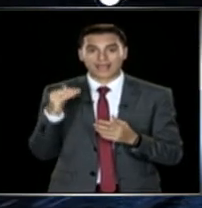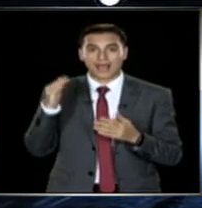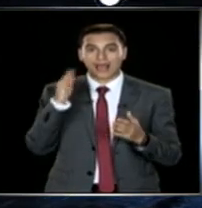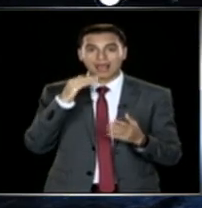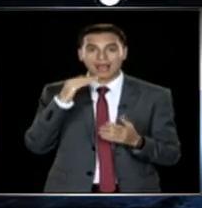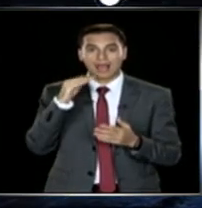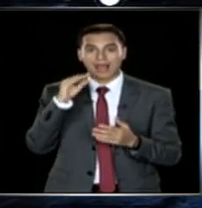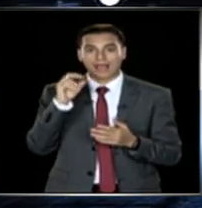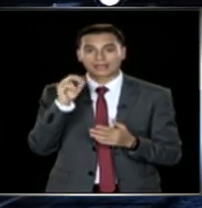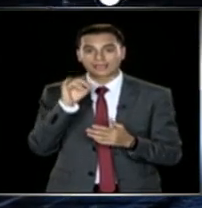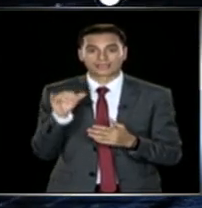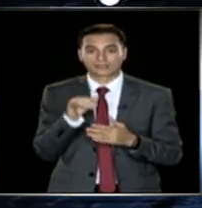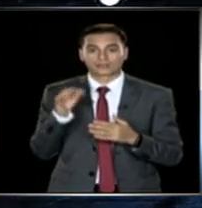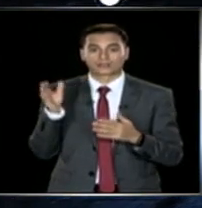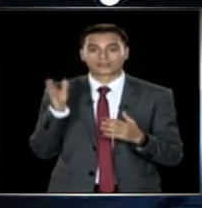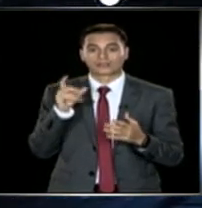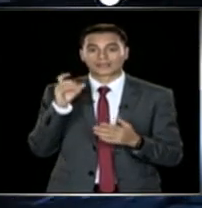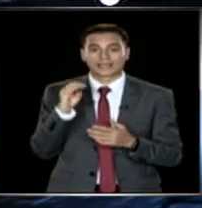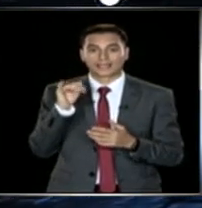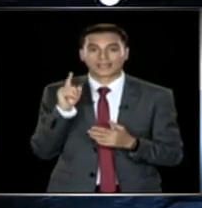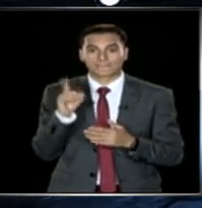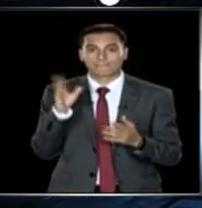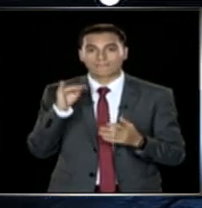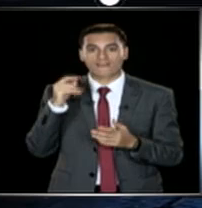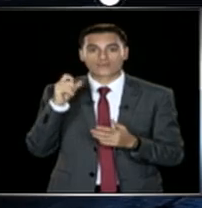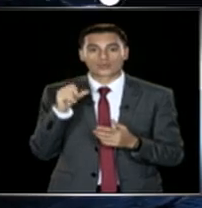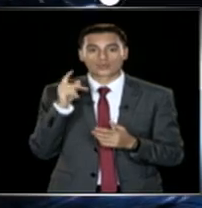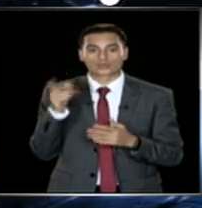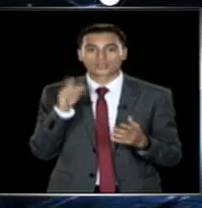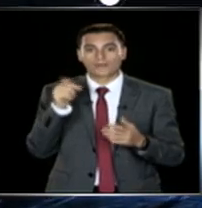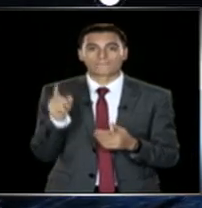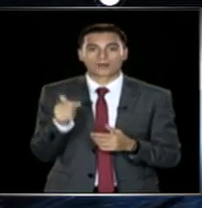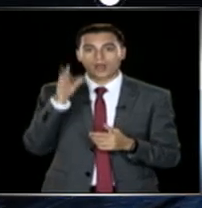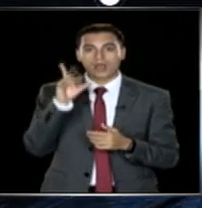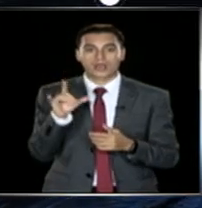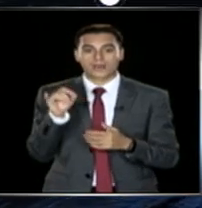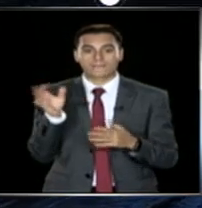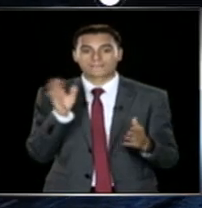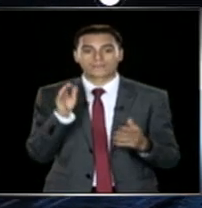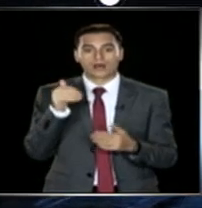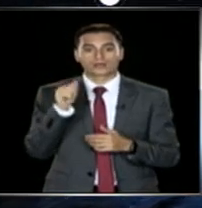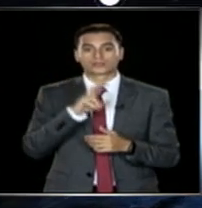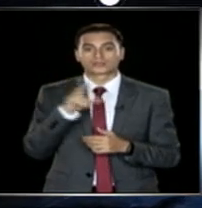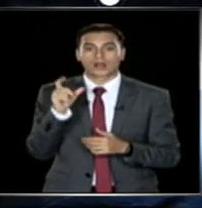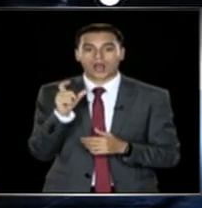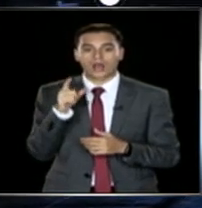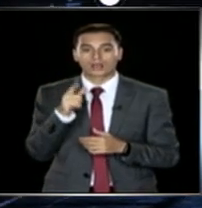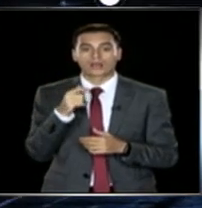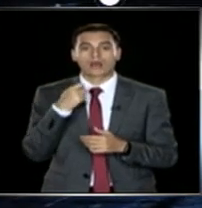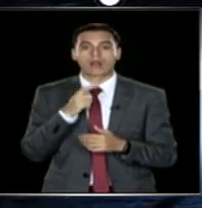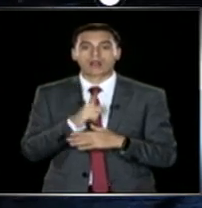نجيب محفوظ، إبراهيم أصلان. رائد المسرح الذهني